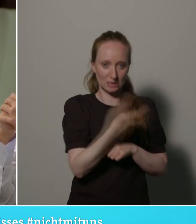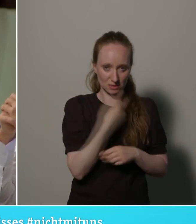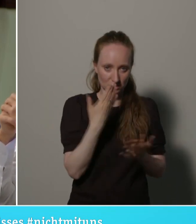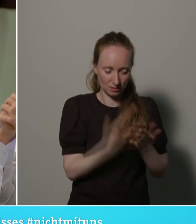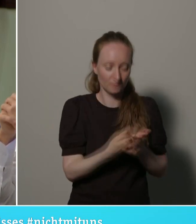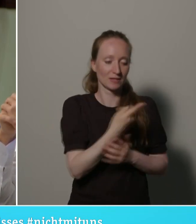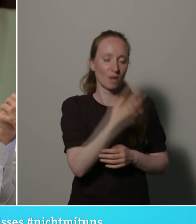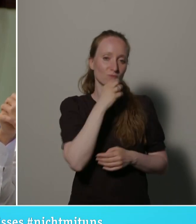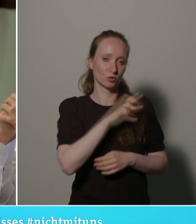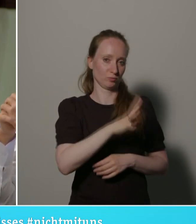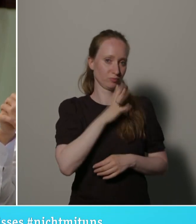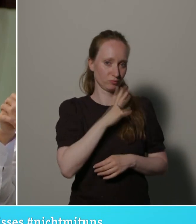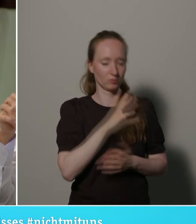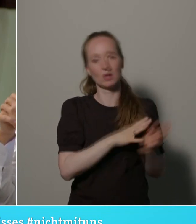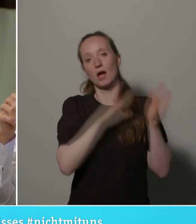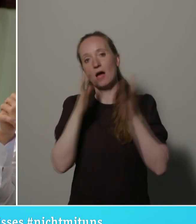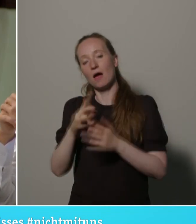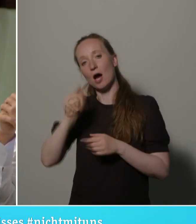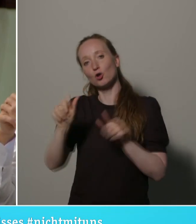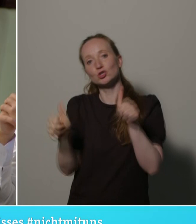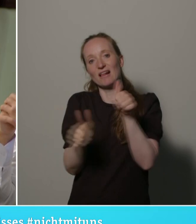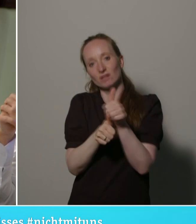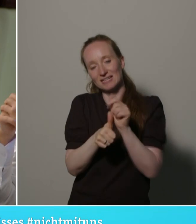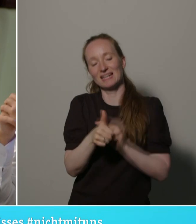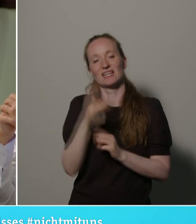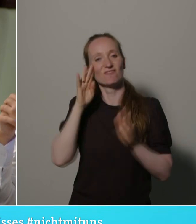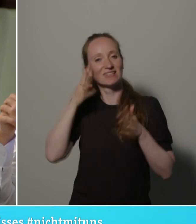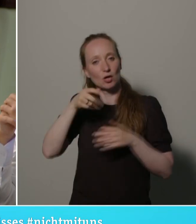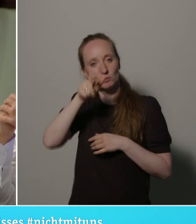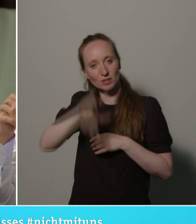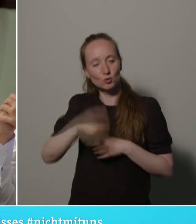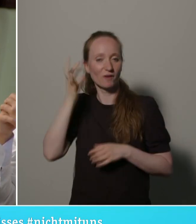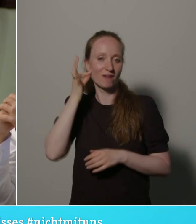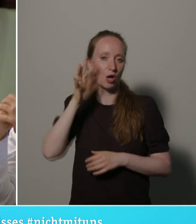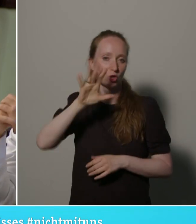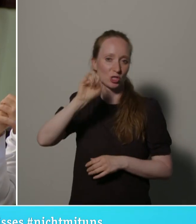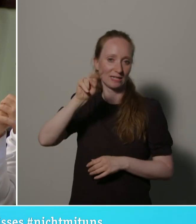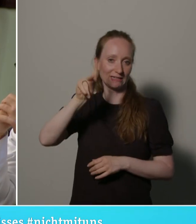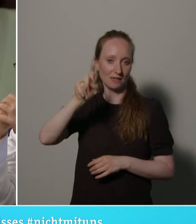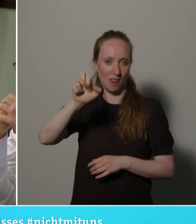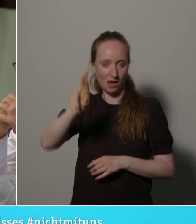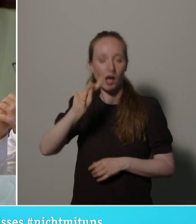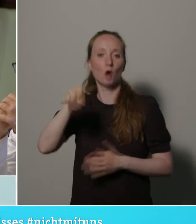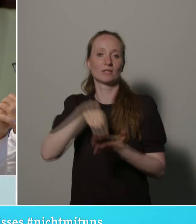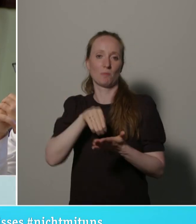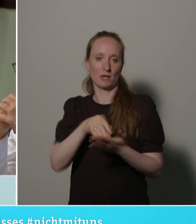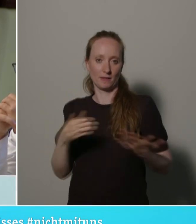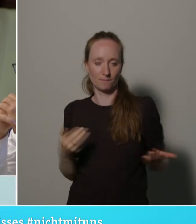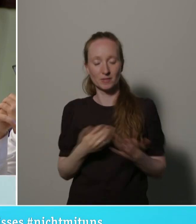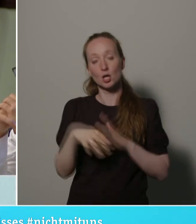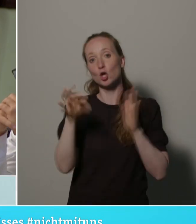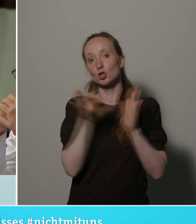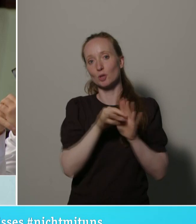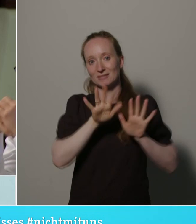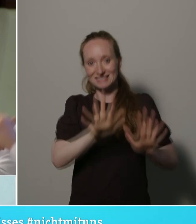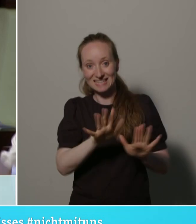Frau Schindler anwesend sein wird. Zur Vorlage im Top 10 liegen Ihnen vor der